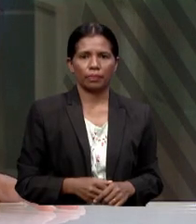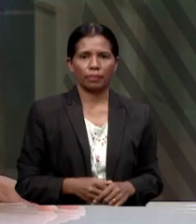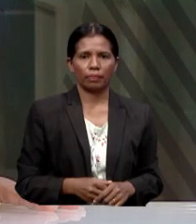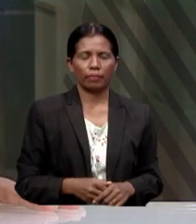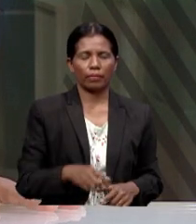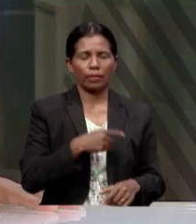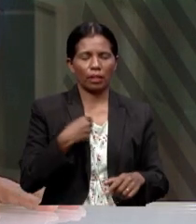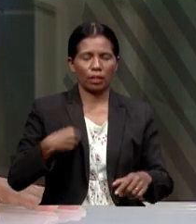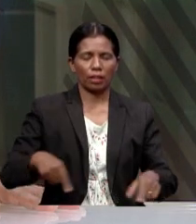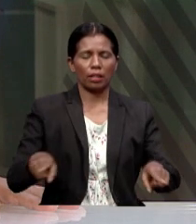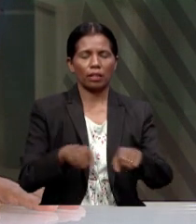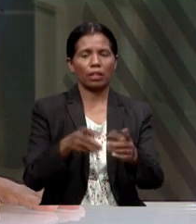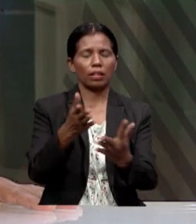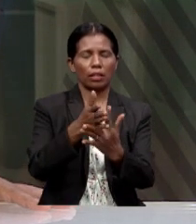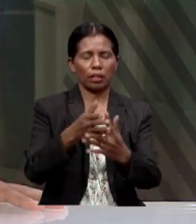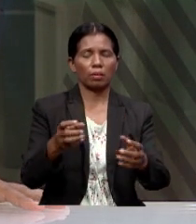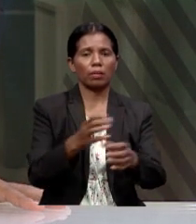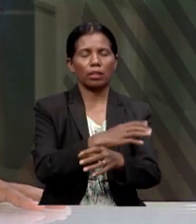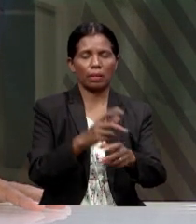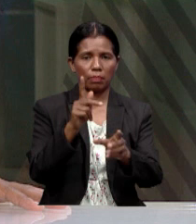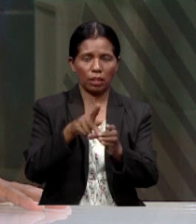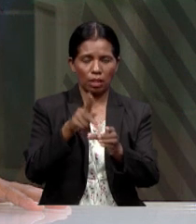sa centru fabrike minerai Botliu i Amudo.